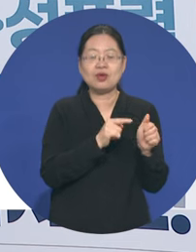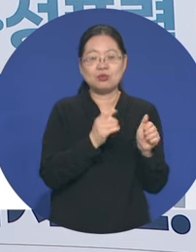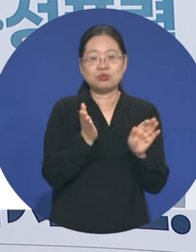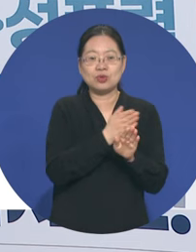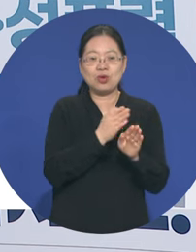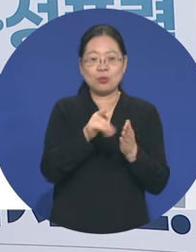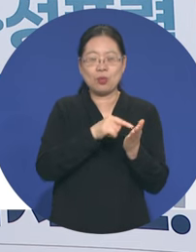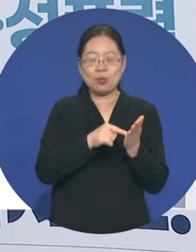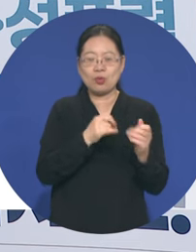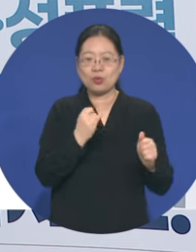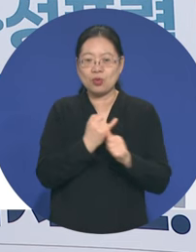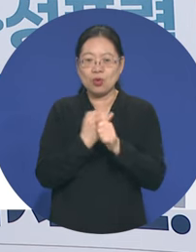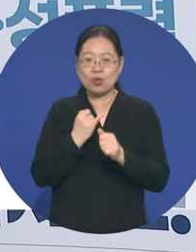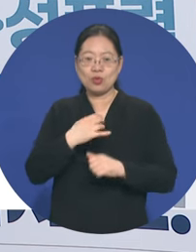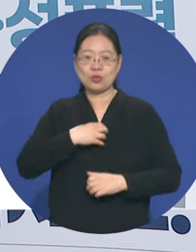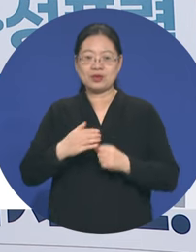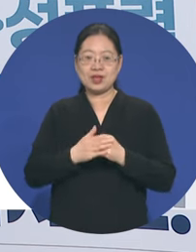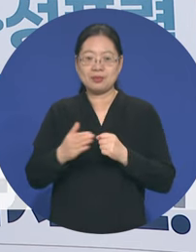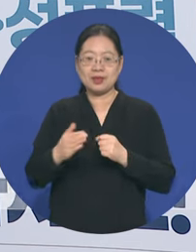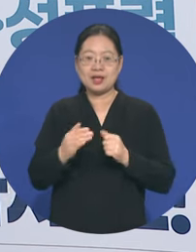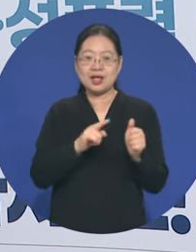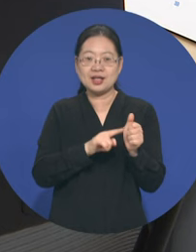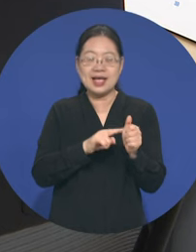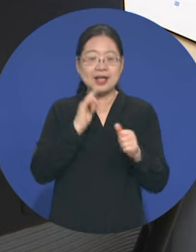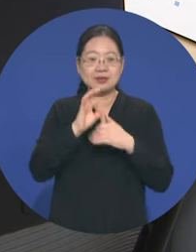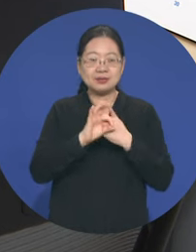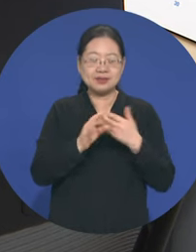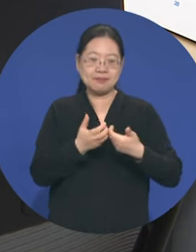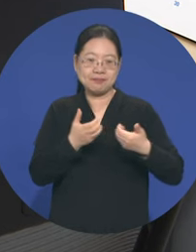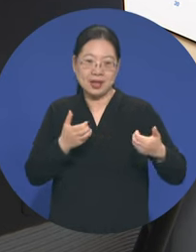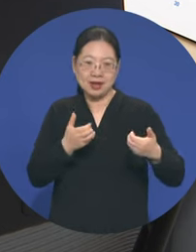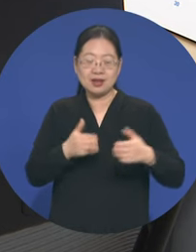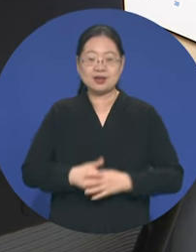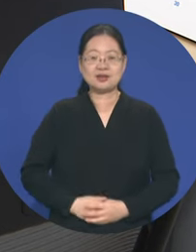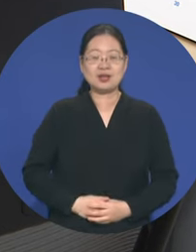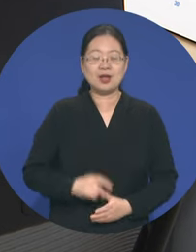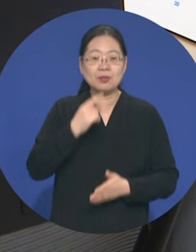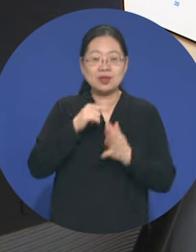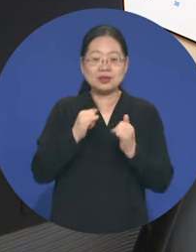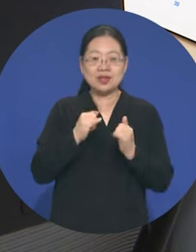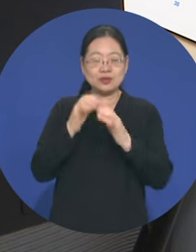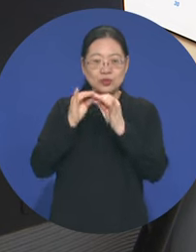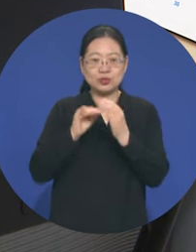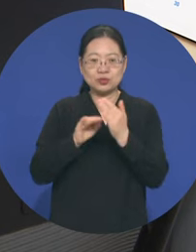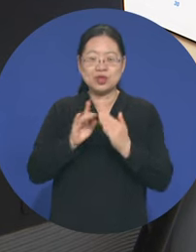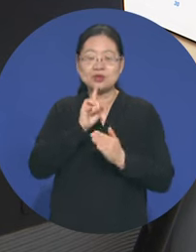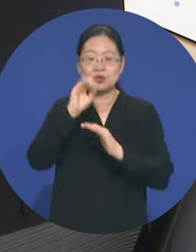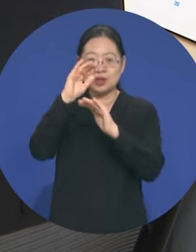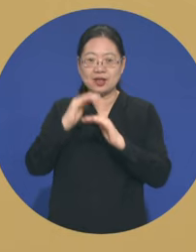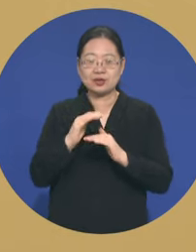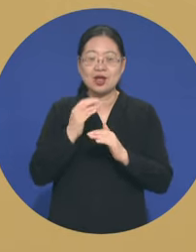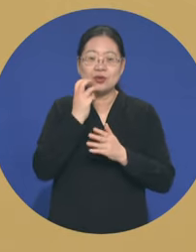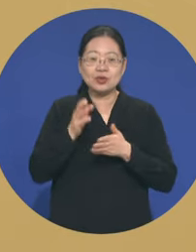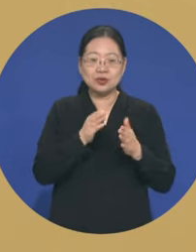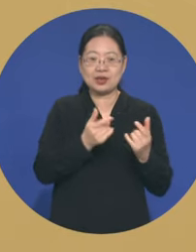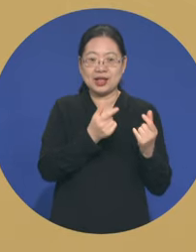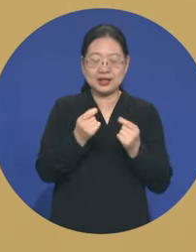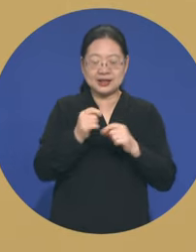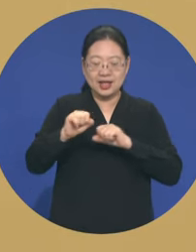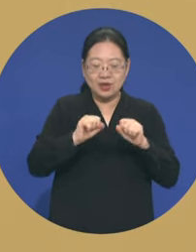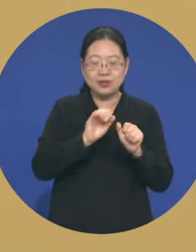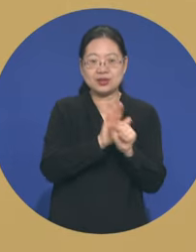우려되어 가해자 상대로 임시조치를 신청했으며 피해자 동의 후 신고 내용은 경기도 공동대응팀으로